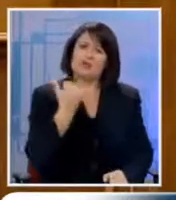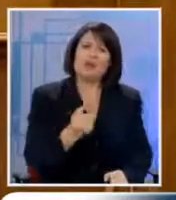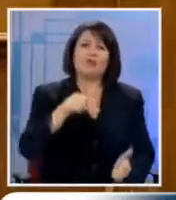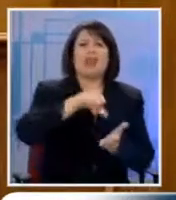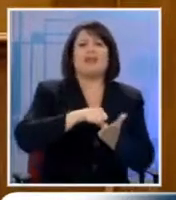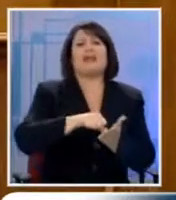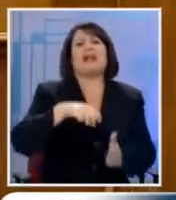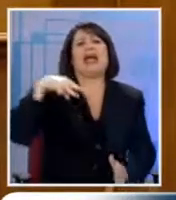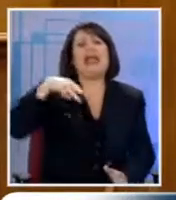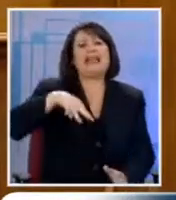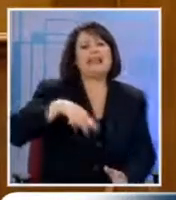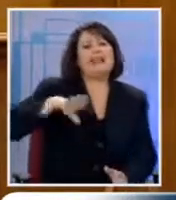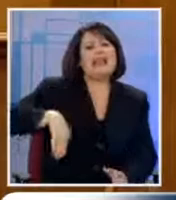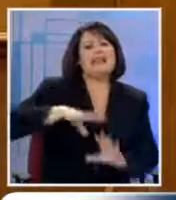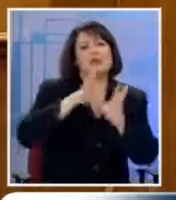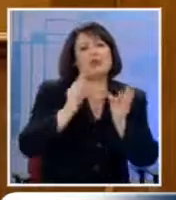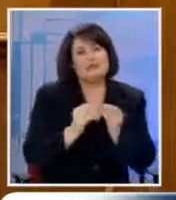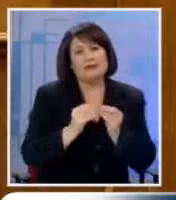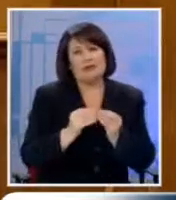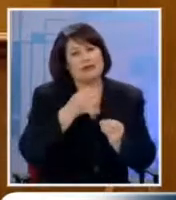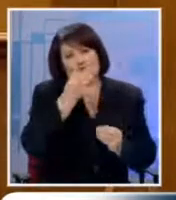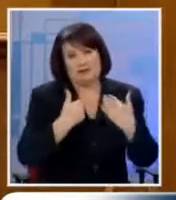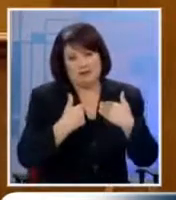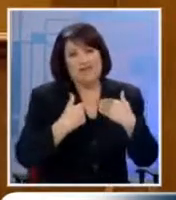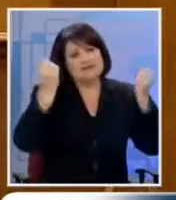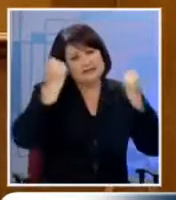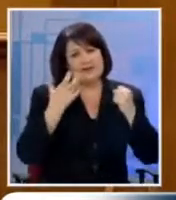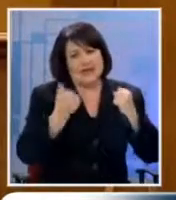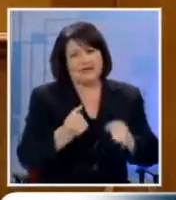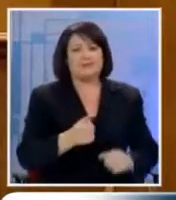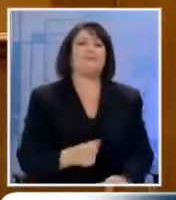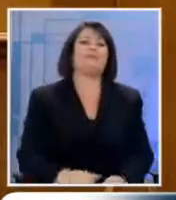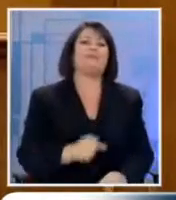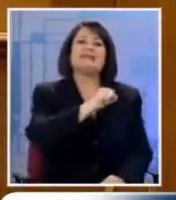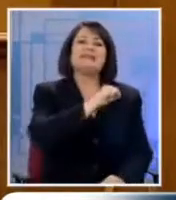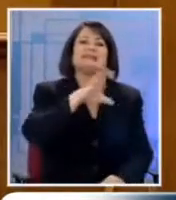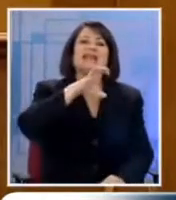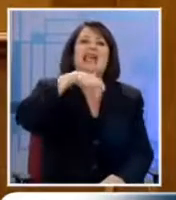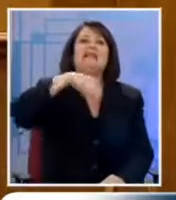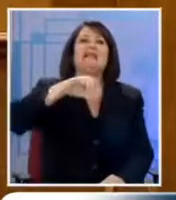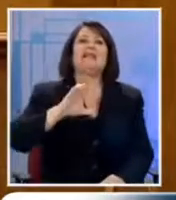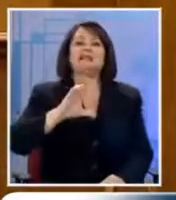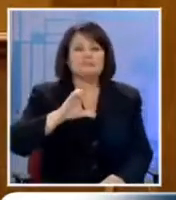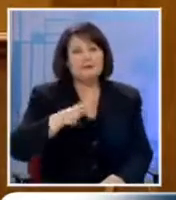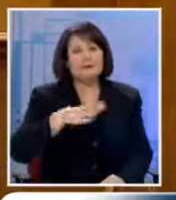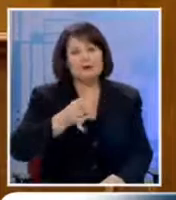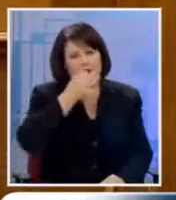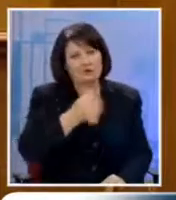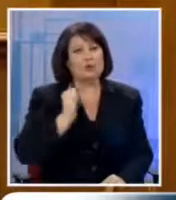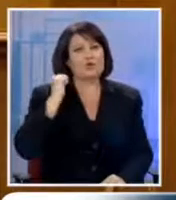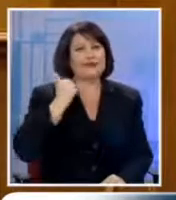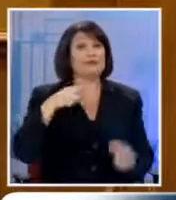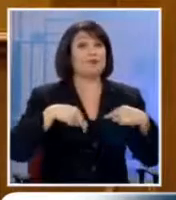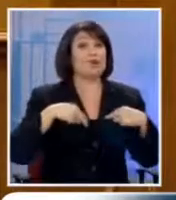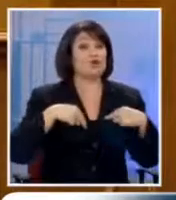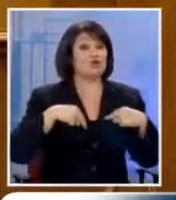Κρήτη, Χαλκιδική, όχι με δικά μας στοιχεία. Θα ήθελα να πω για το ΣΕΤΕ ότι στρέβλωσε χθες η κυρία